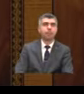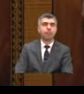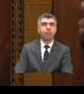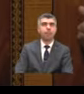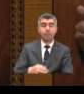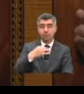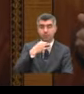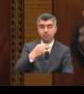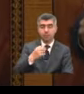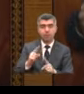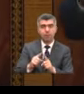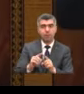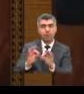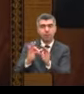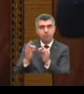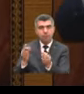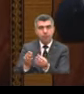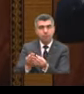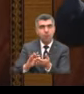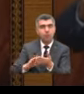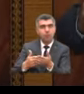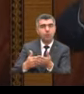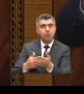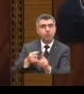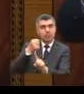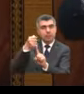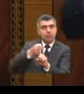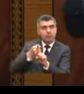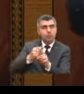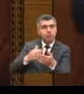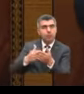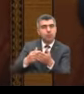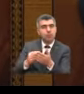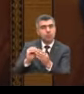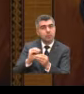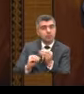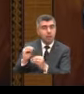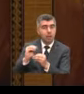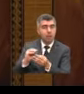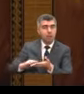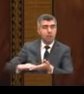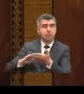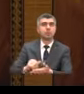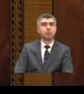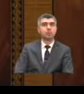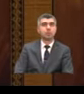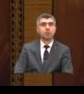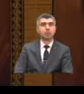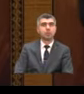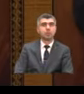أنه بالنسبة للتفكك الأسري غادي يكون خصنا مزيد من تقوية الأسرة والمجتمع المدني، وكتحدثوا